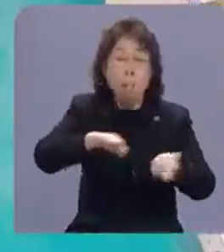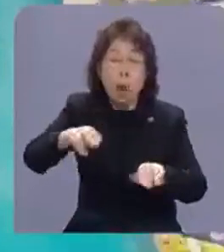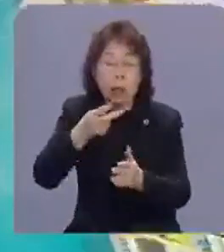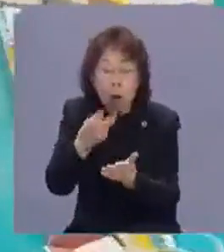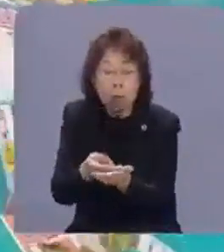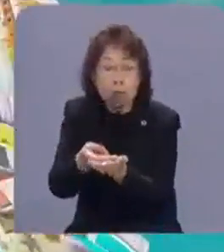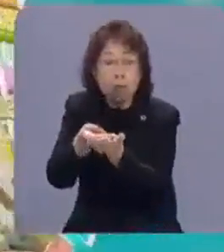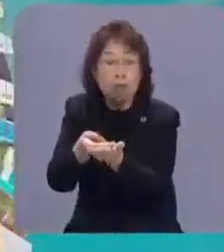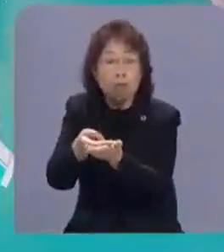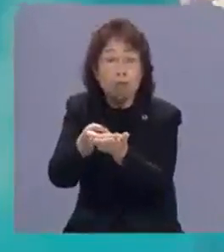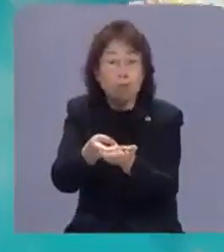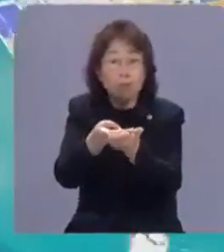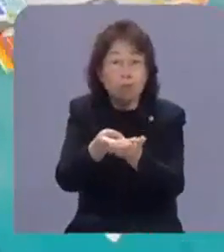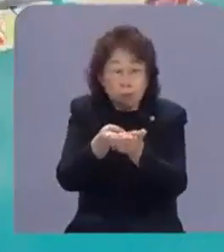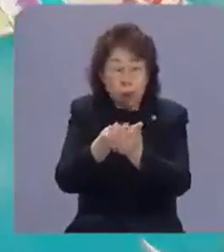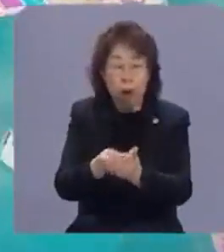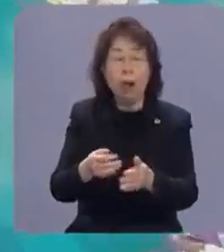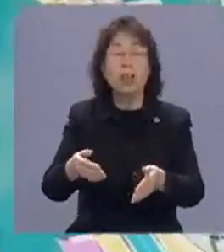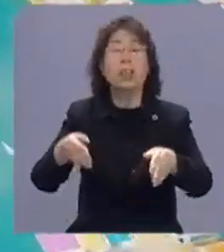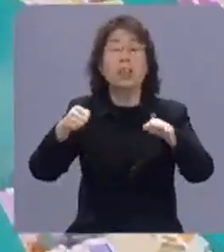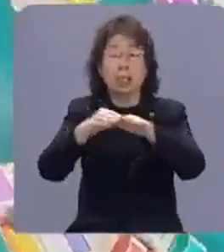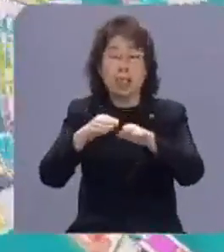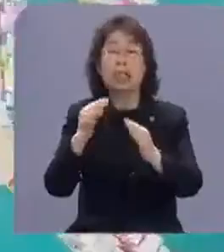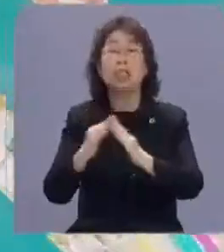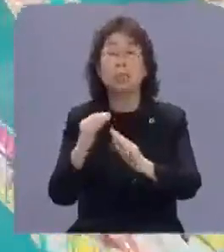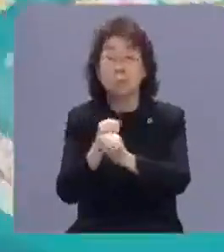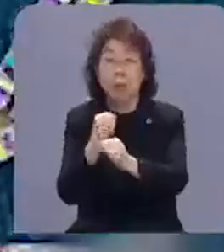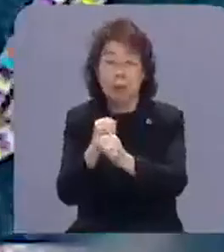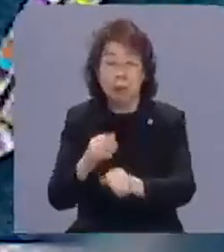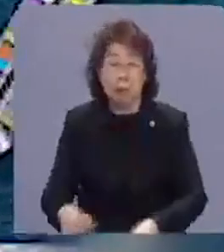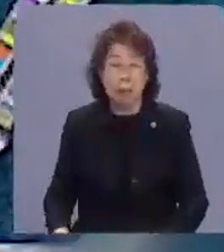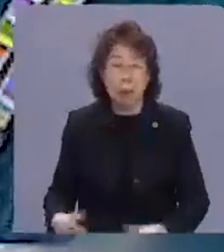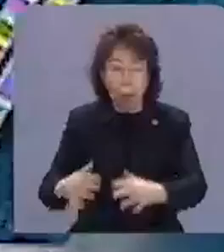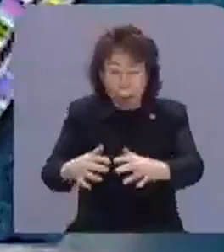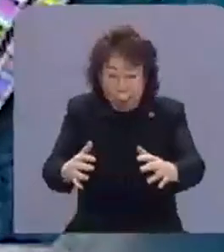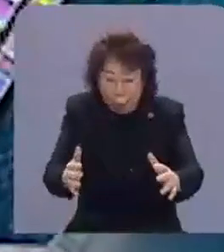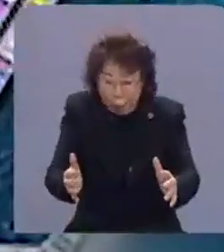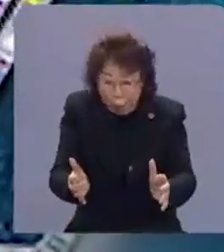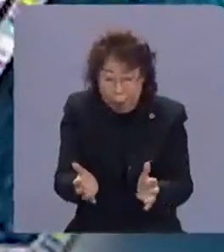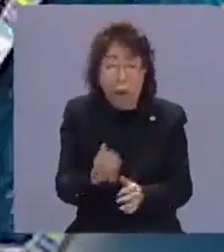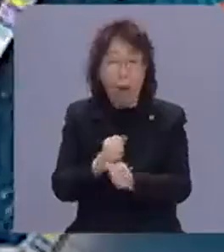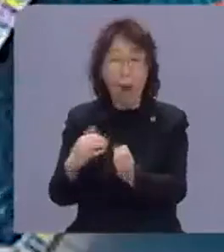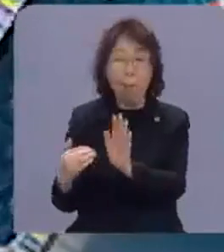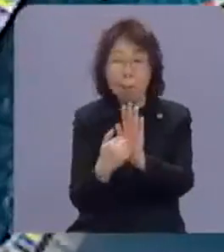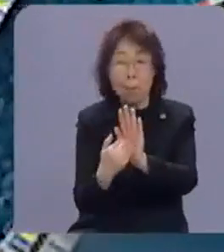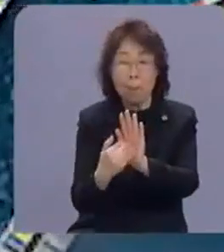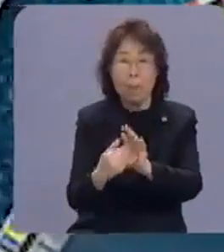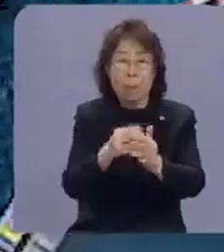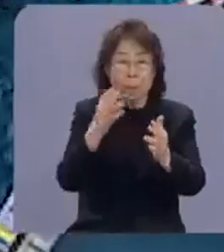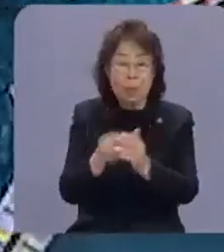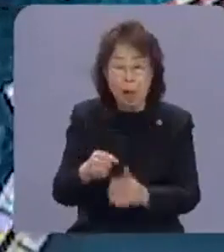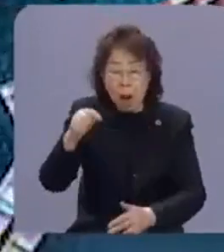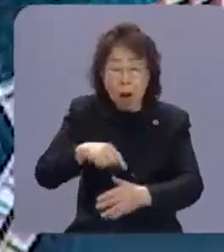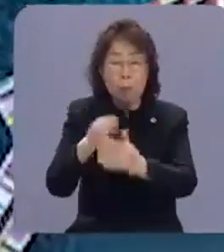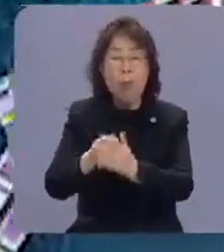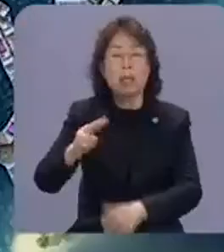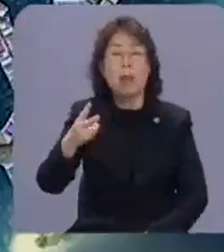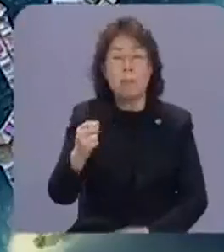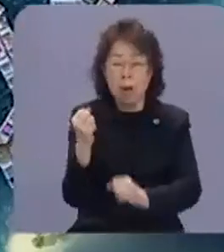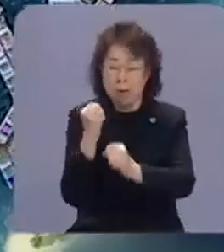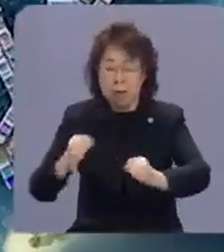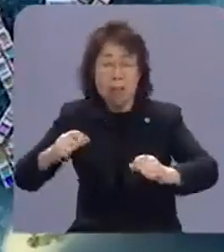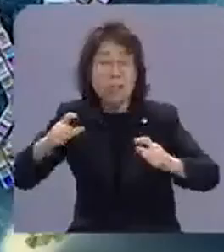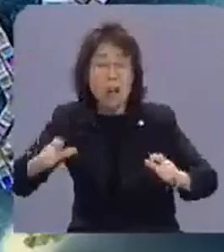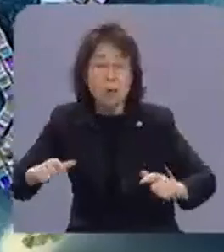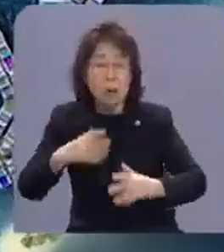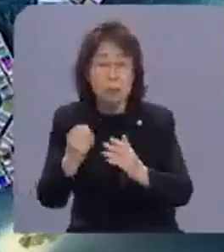구조물, 이른바 부유식 모듈이 들어섰습니다. 둥근 산호섬이 방파제 역할을 하고 그안 200만 제곱미터 규모